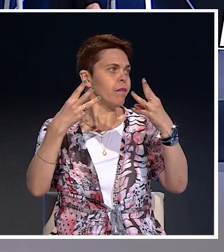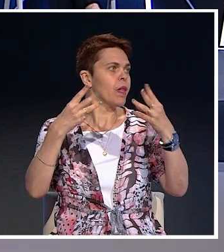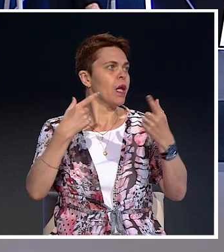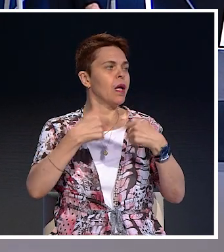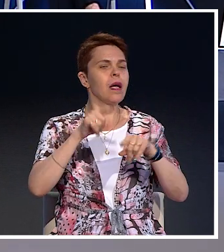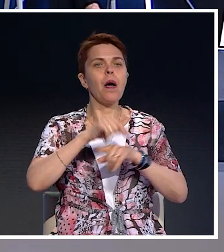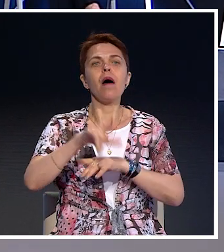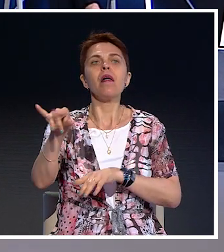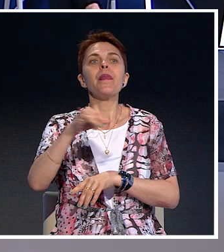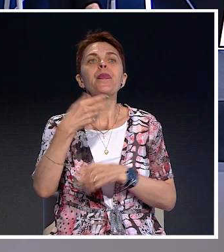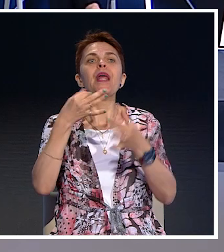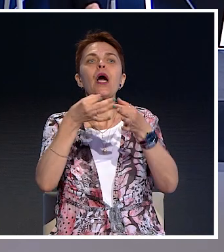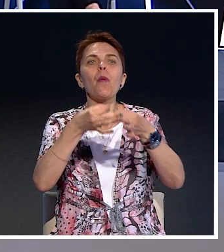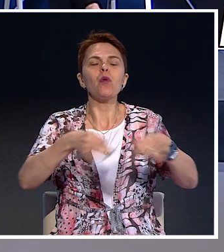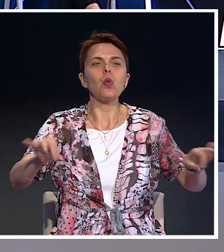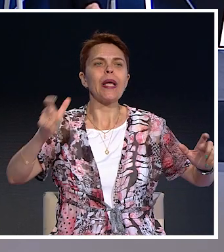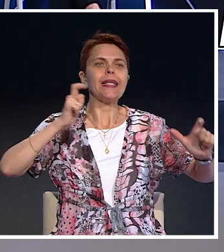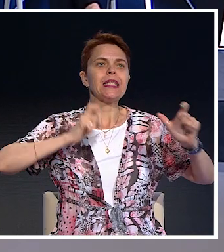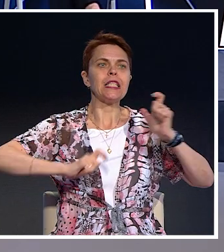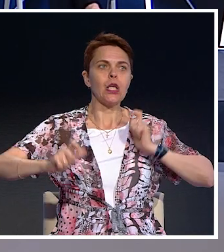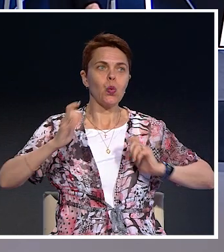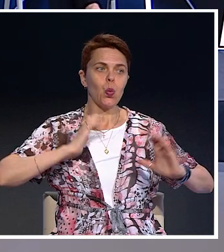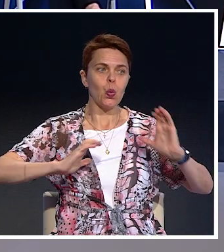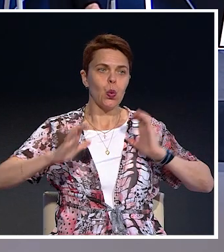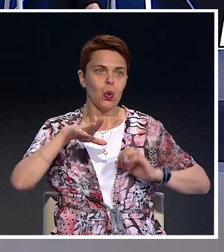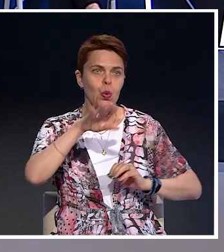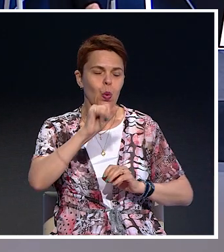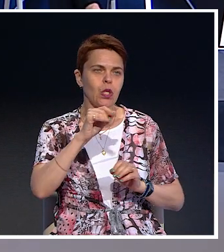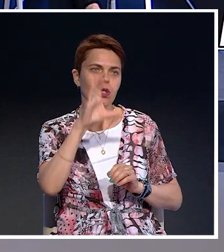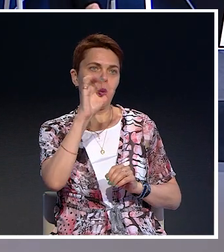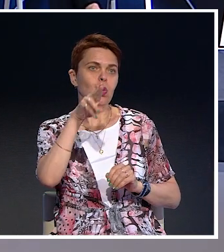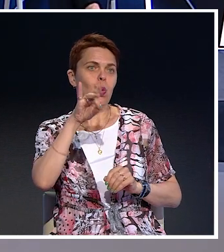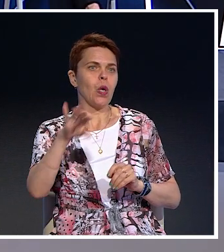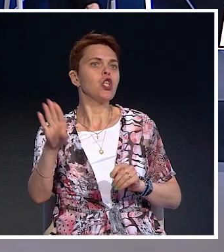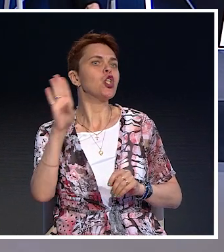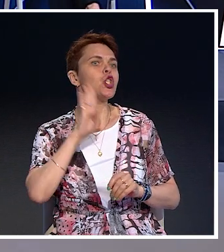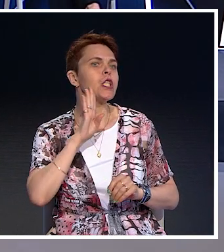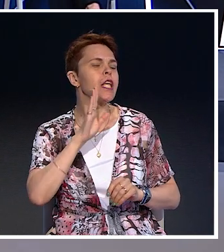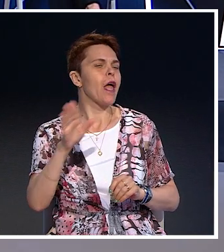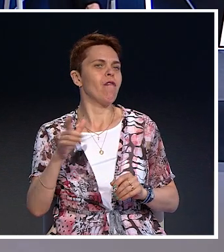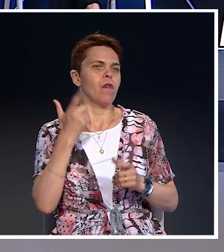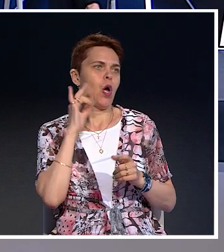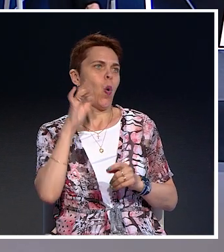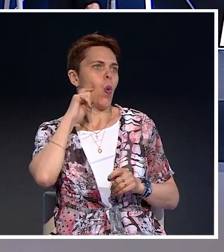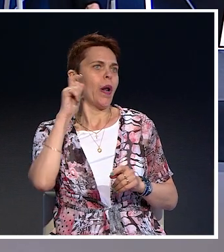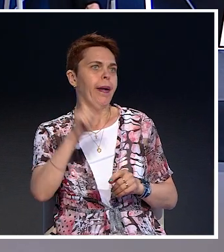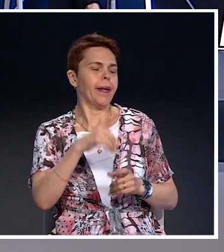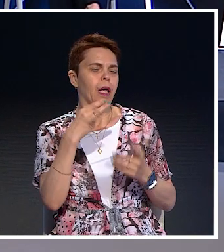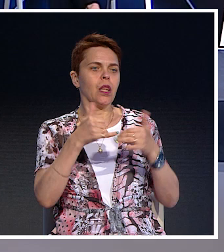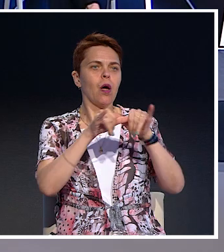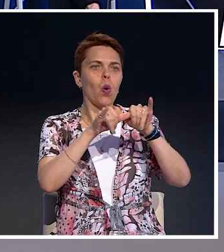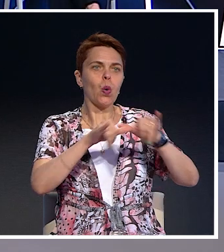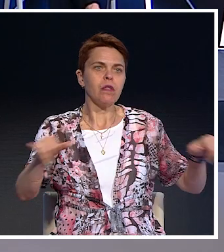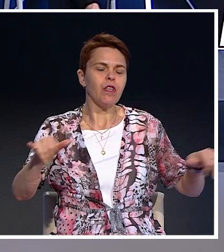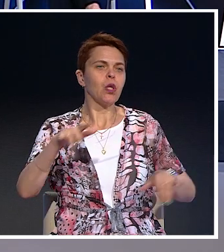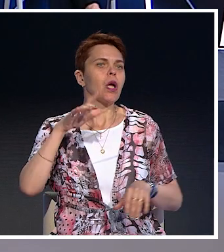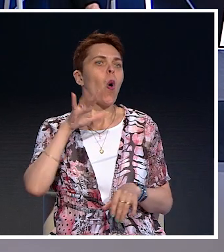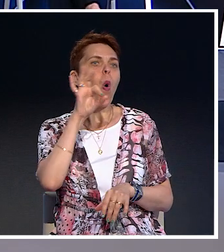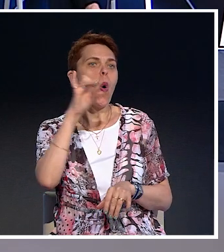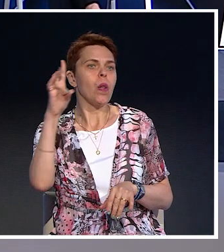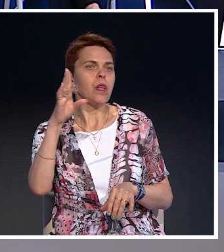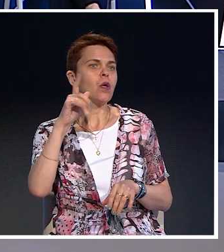він відбувся завдяки підтримці Національного демократичного інституту в Україні, структури ООН «Жінки в Україні», програмі розвитку ООН в